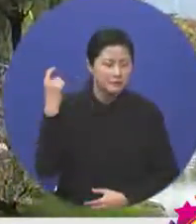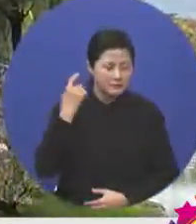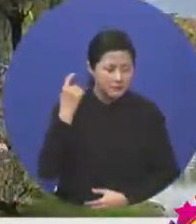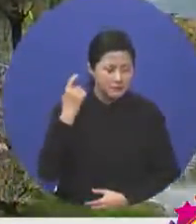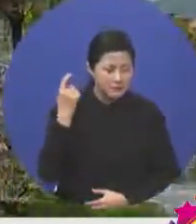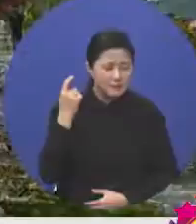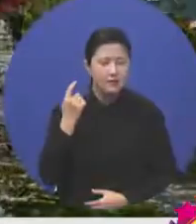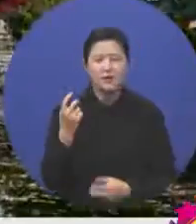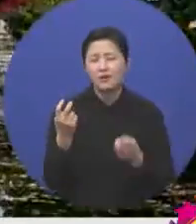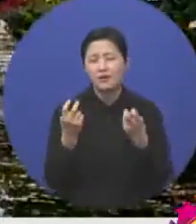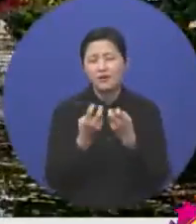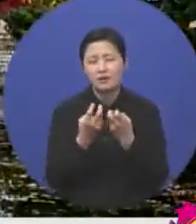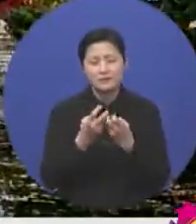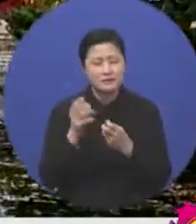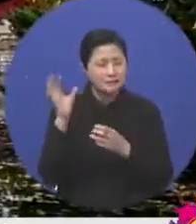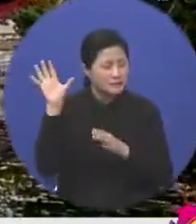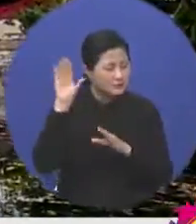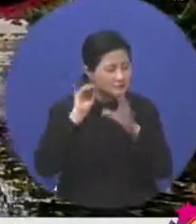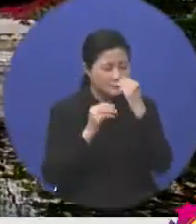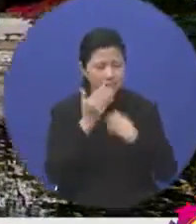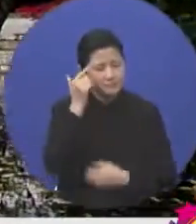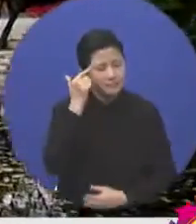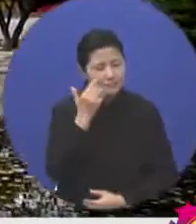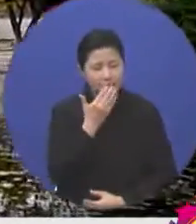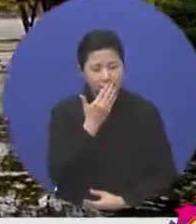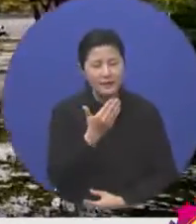목소리 어디에서 들을까